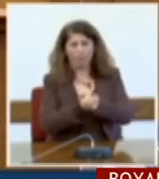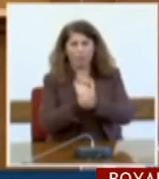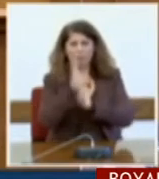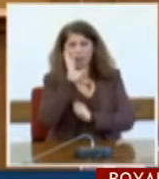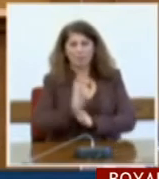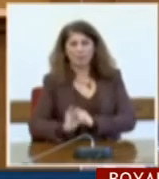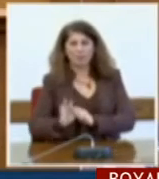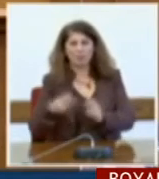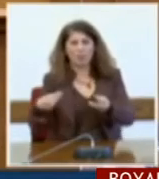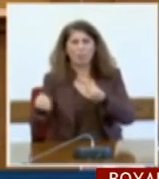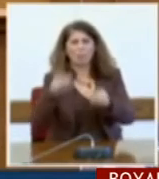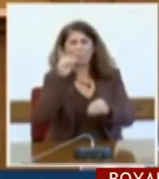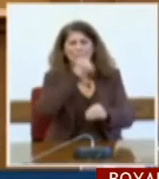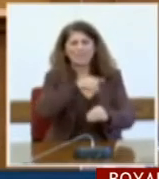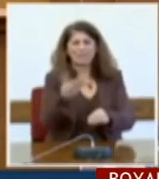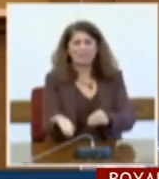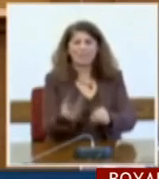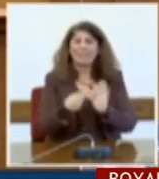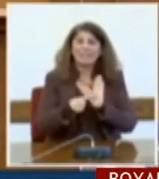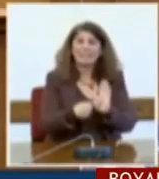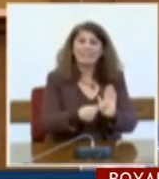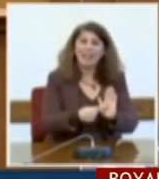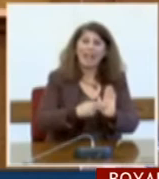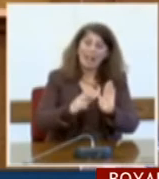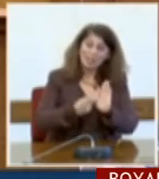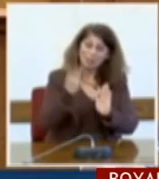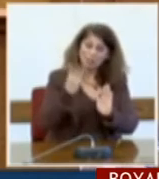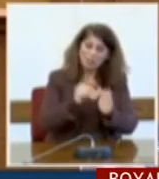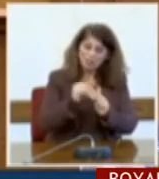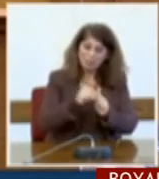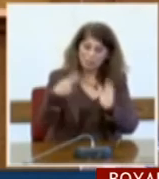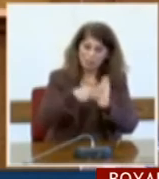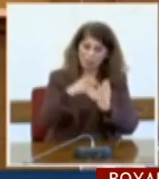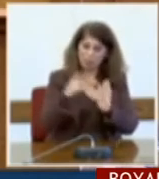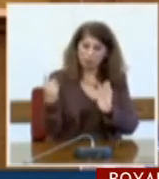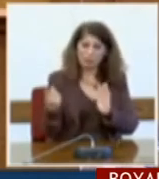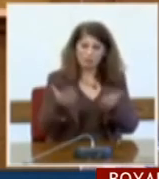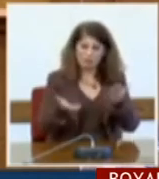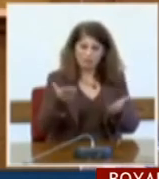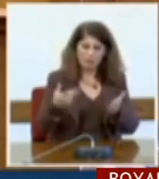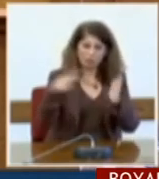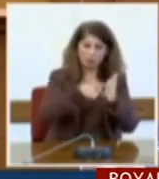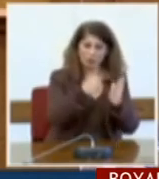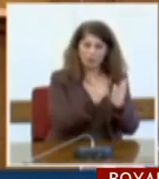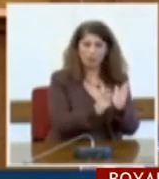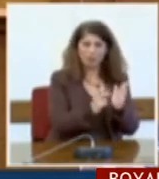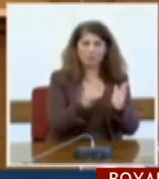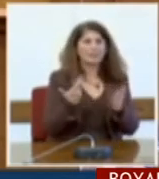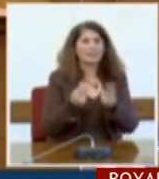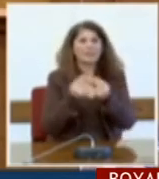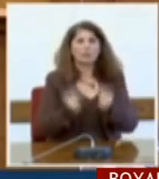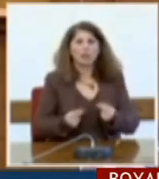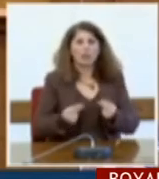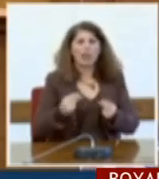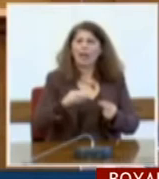Τι μας παρουσιάσατε το δεύτερο τρίμηνο του 2021 σε σχέση με το δεύτερο τρίμηνο του 2020. Ποιο ήταν το δεύτερο τρίμηνο του